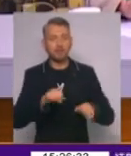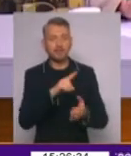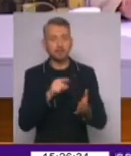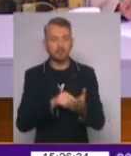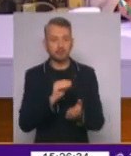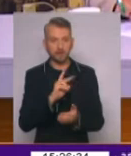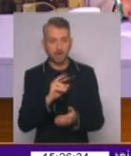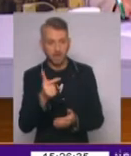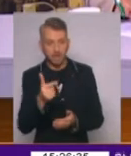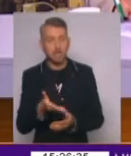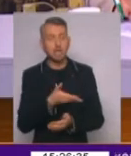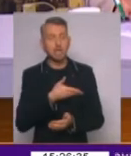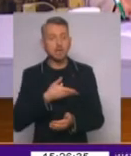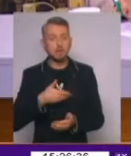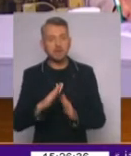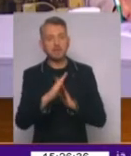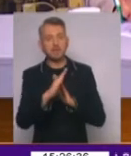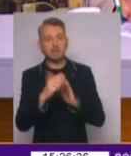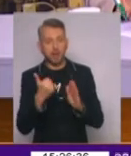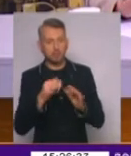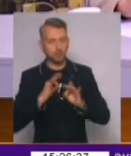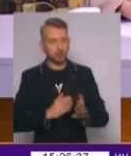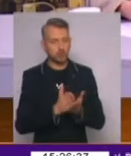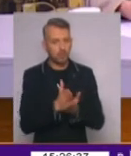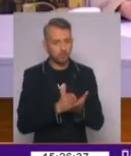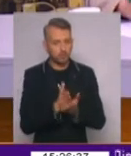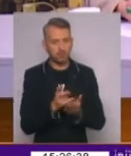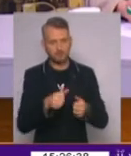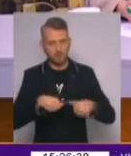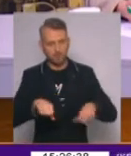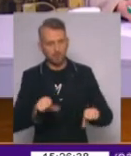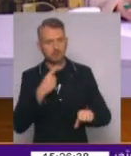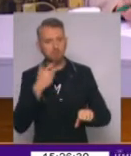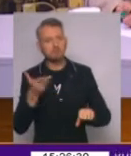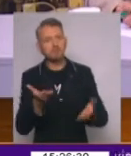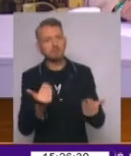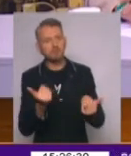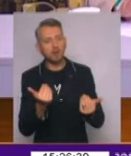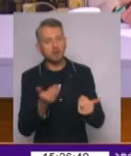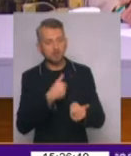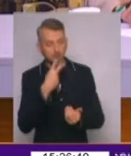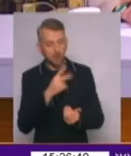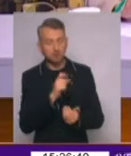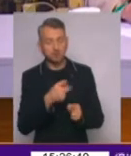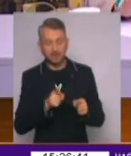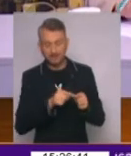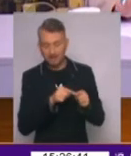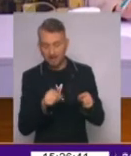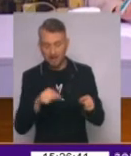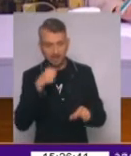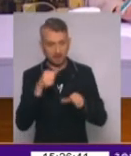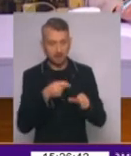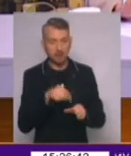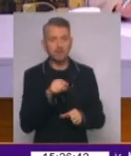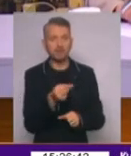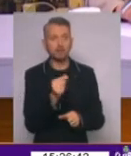ЖКГ, ми викликаємо чиновників на комісію звітувати. Ми бачимо, що за цей рік навіть ті